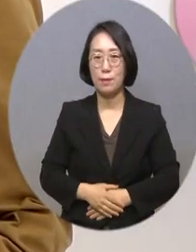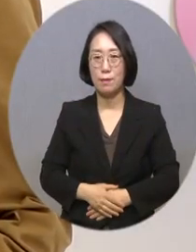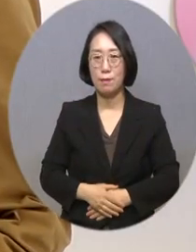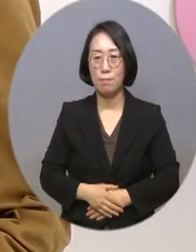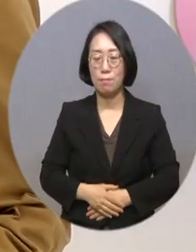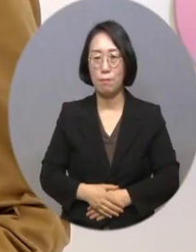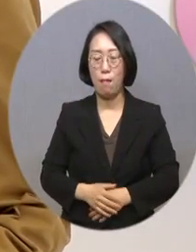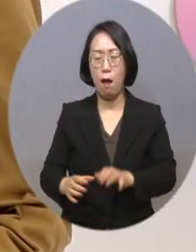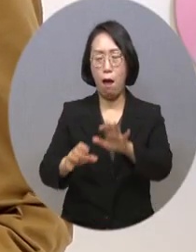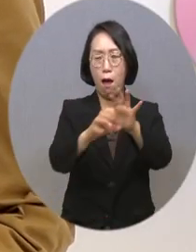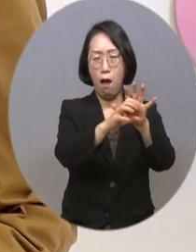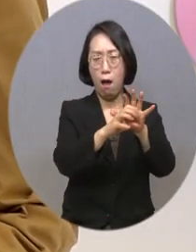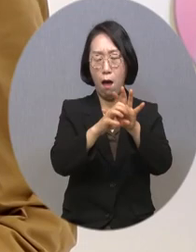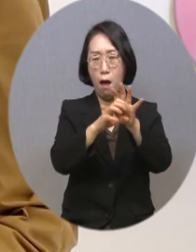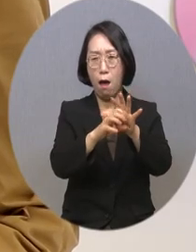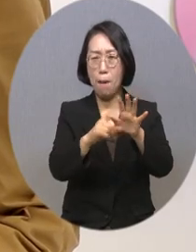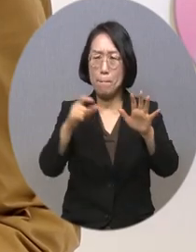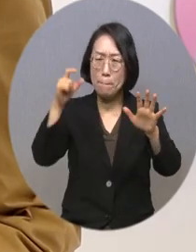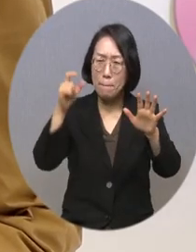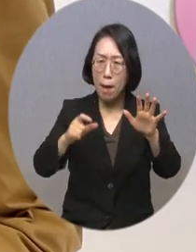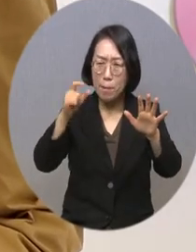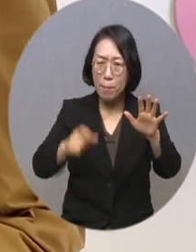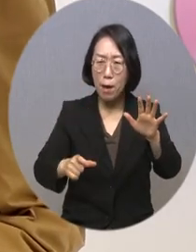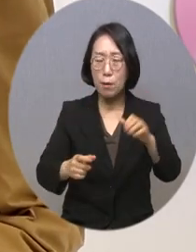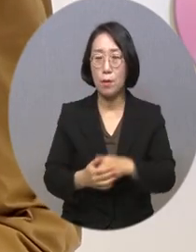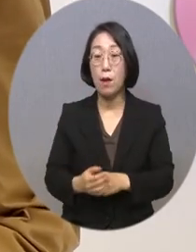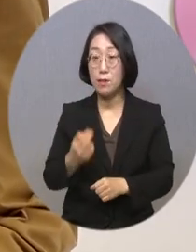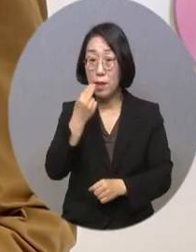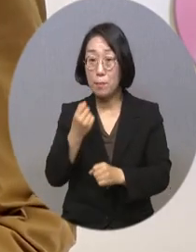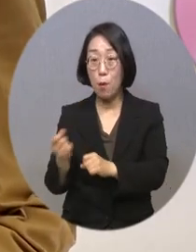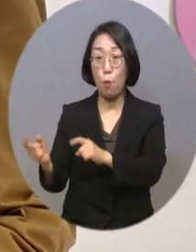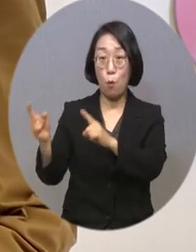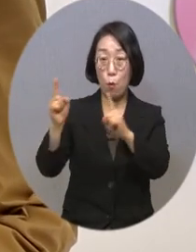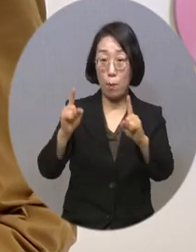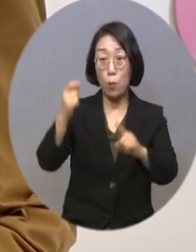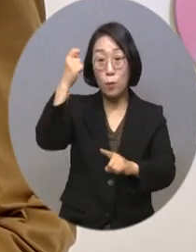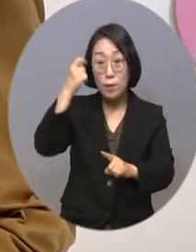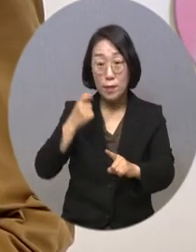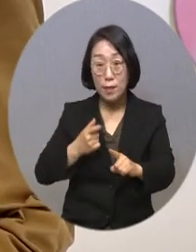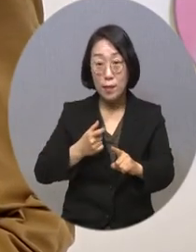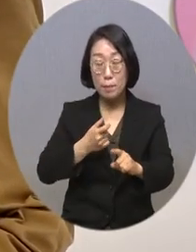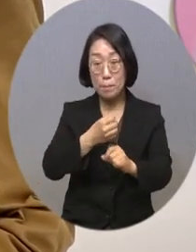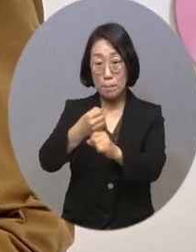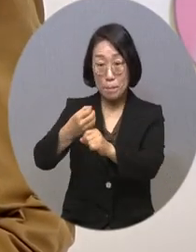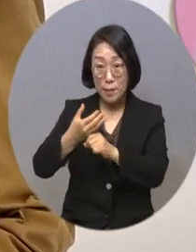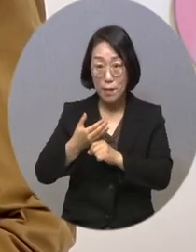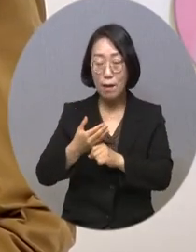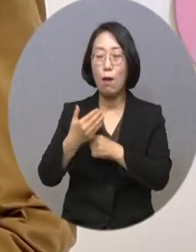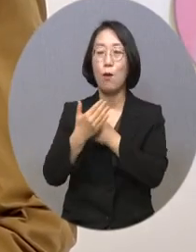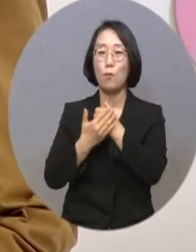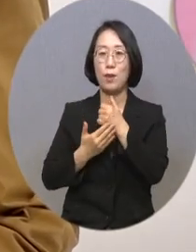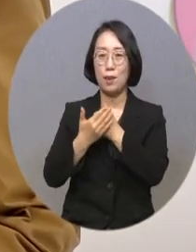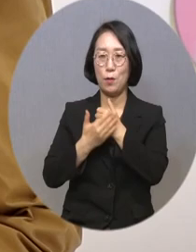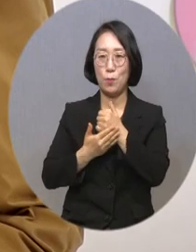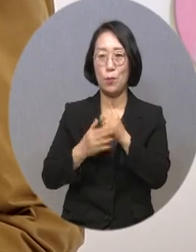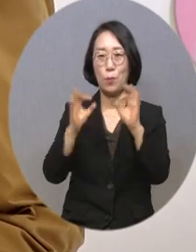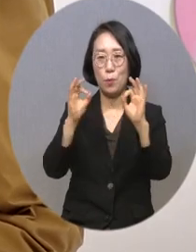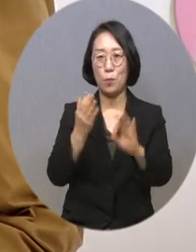초유의 전염병 위기 속 생명 회복에 희망을 전달하는 작품들이 잔잔한 위로를 선물하고